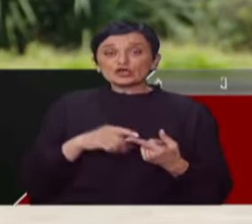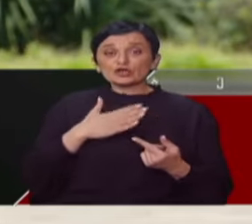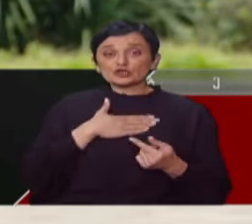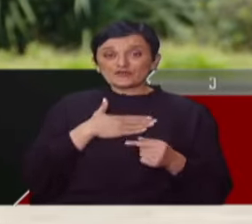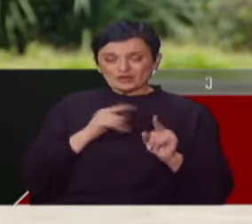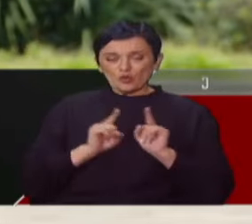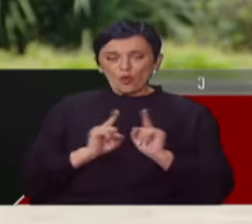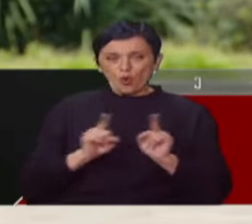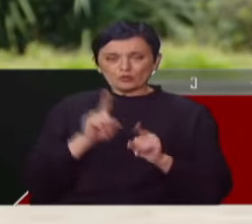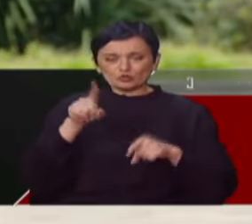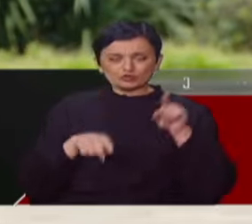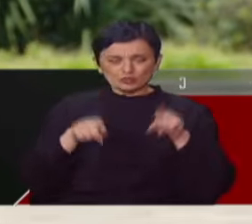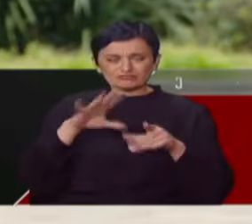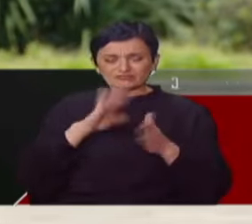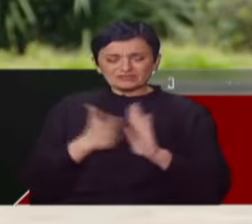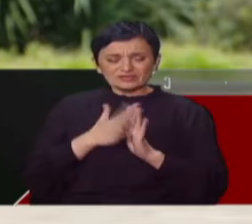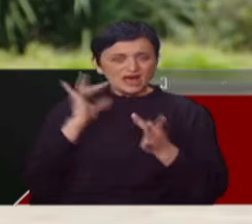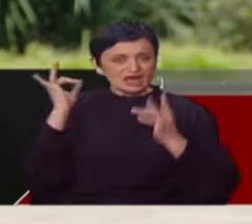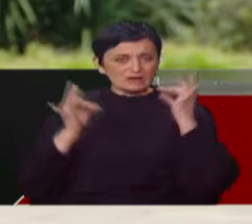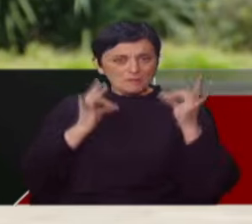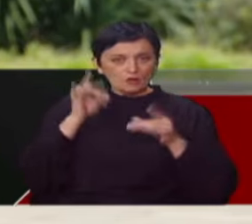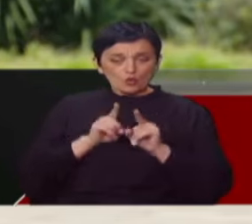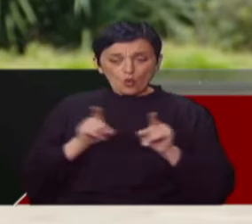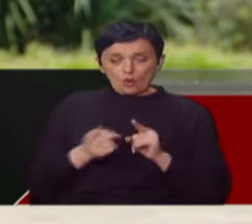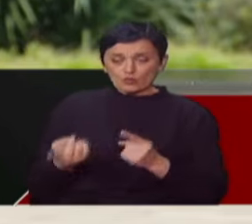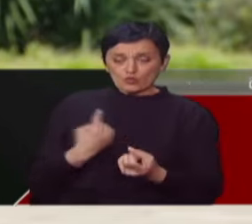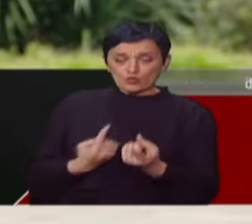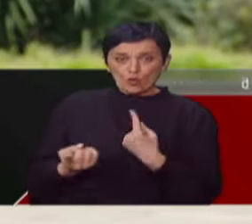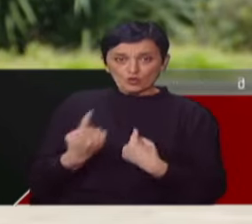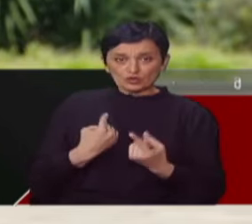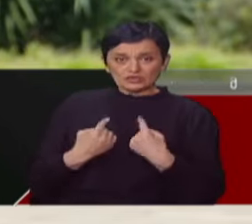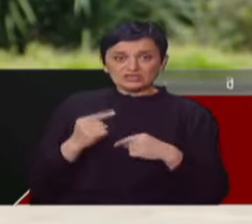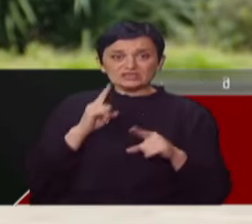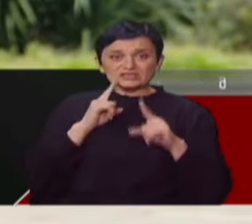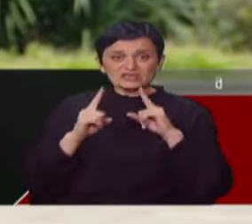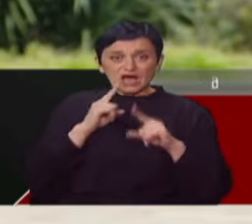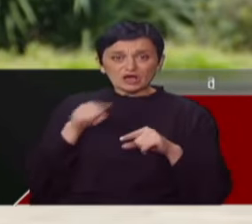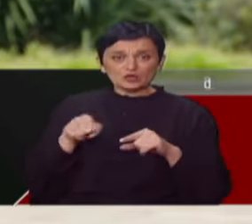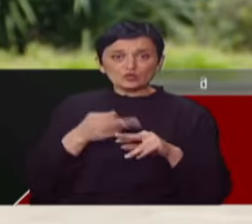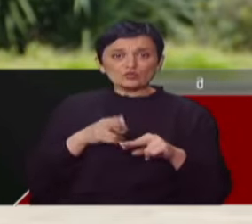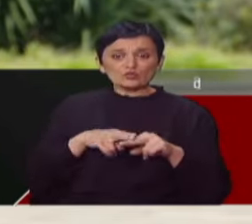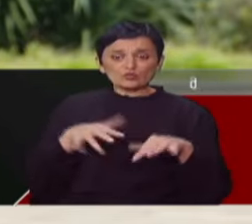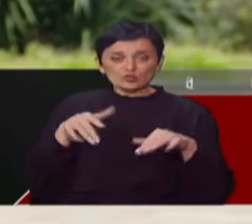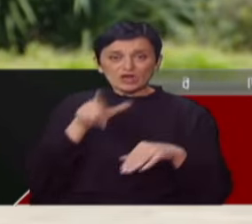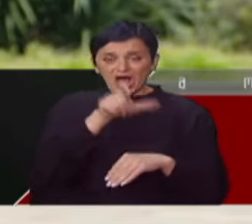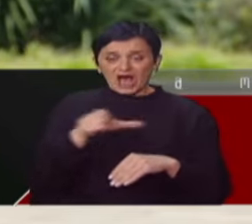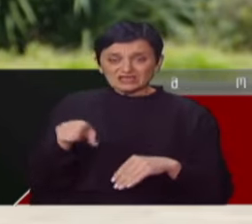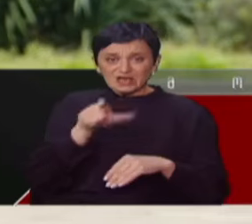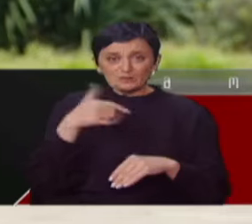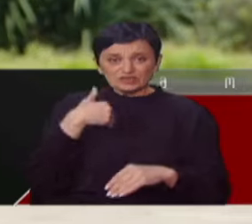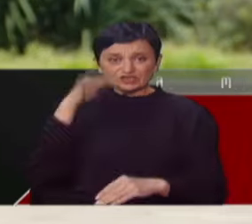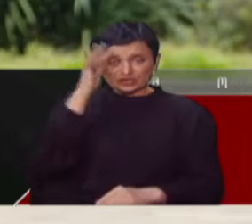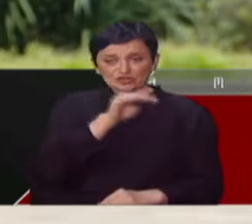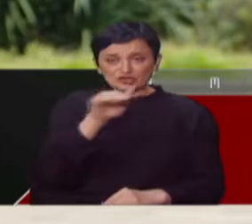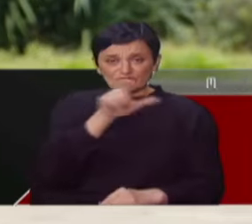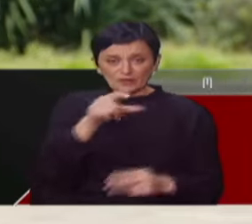oponent, a zogat Tim Hamaul, s-a zogat opoziții, s-a modis homes, a crebulo s-a tomebze, s-a arisi, s-a dat mie nebite, s-a halchim, s-a șevah se numa,